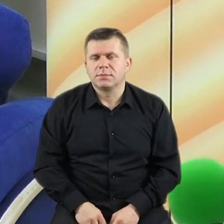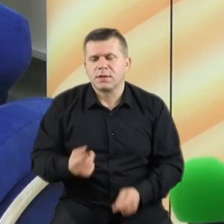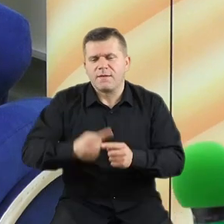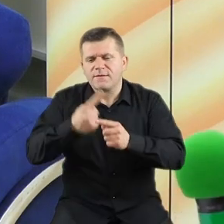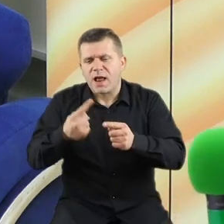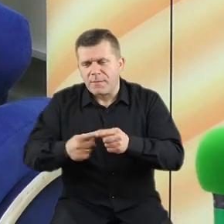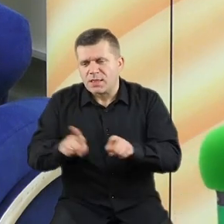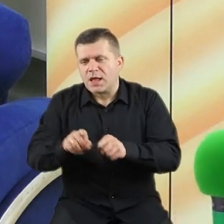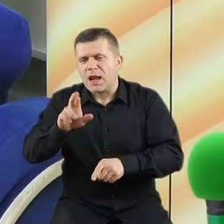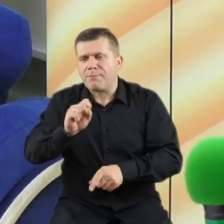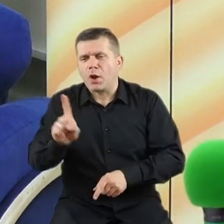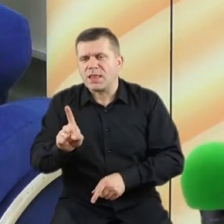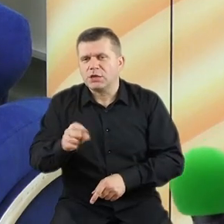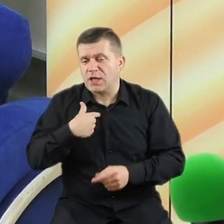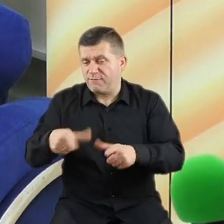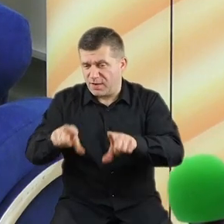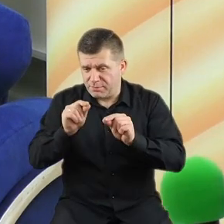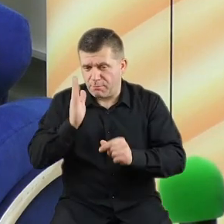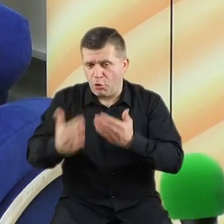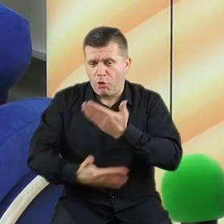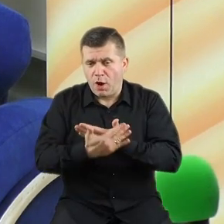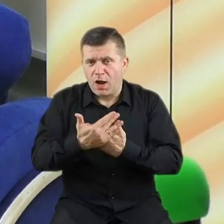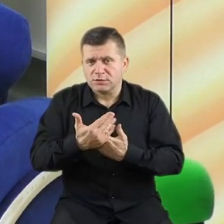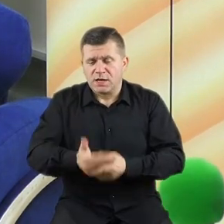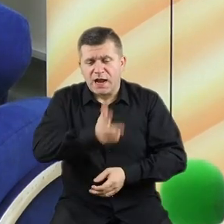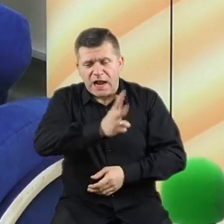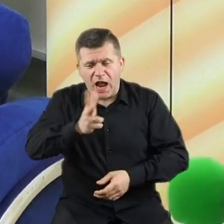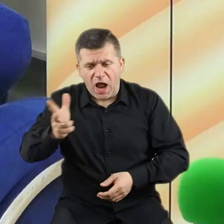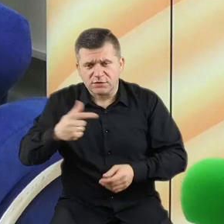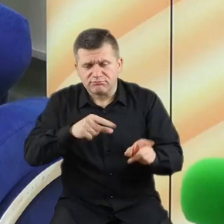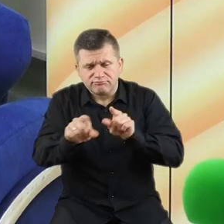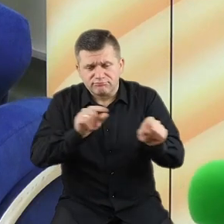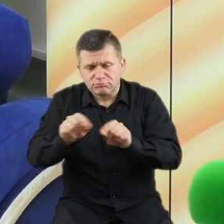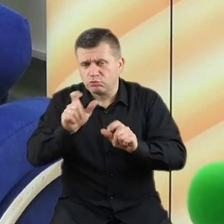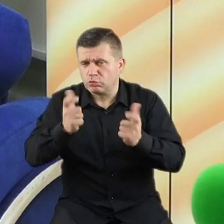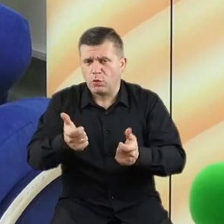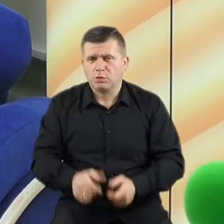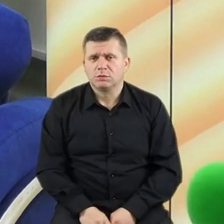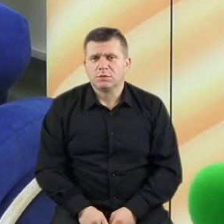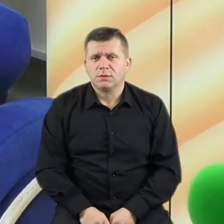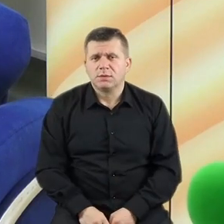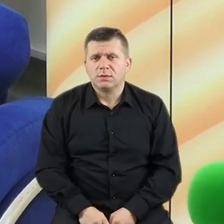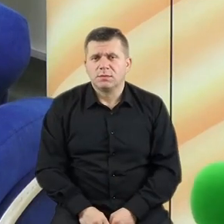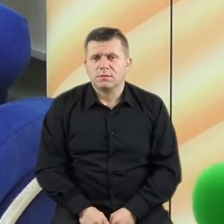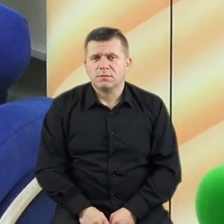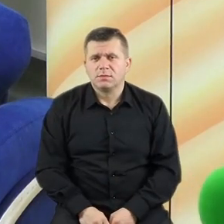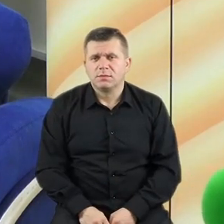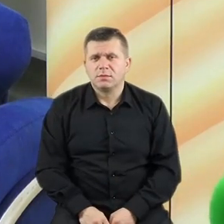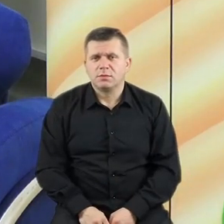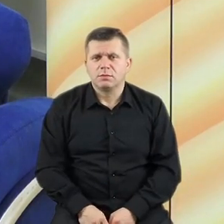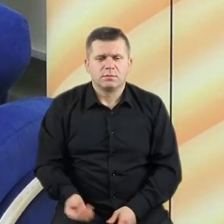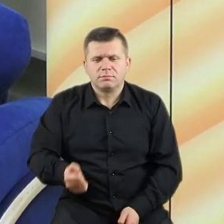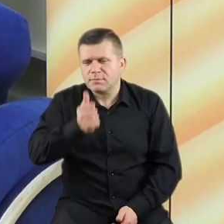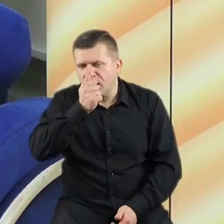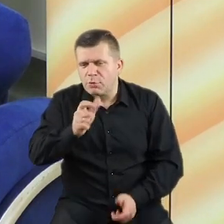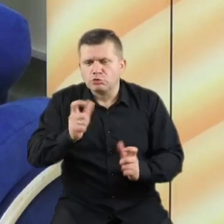i reportaże. I jak wybrałam, to się okazało, że z każdego reportażu wybrałam coś. Nie umiałam tak jakiegoś takiej